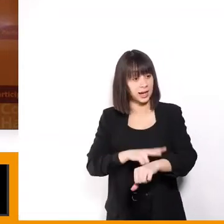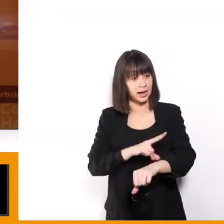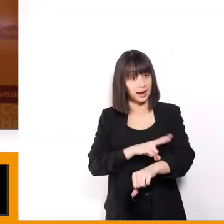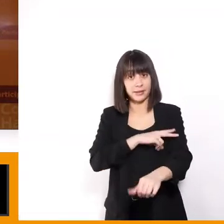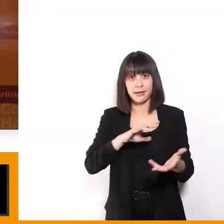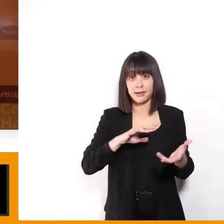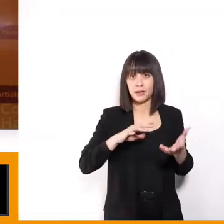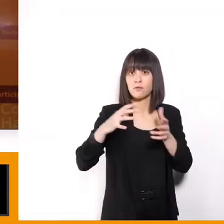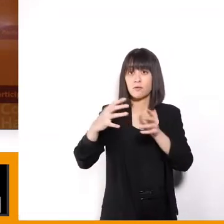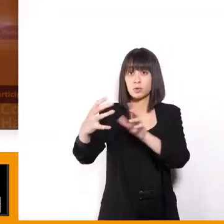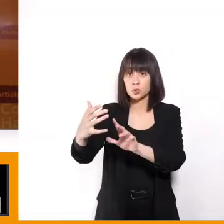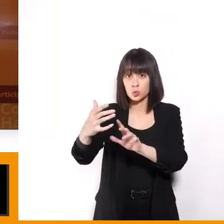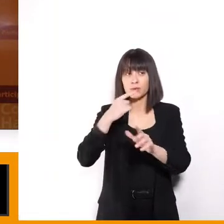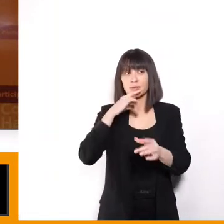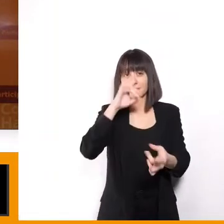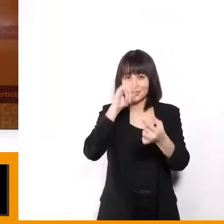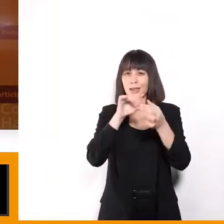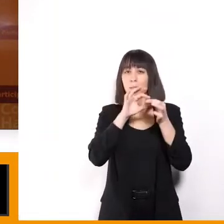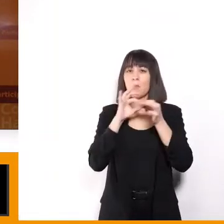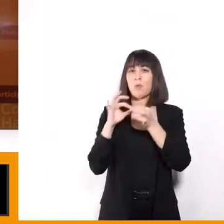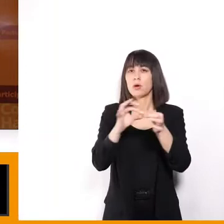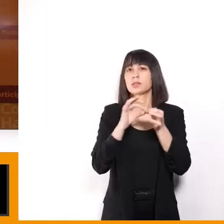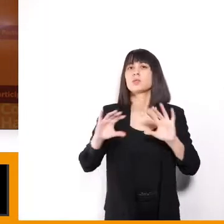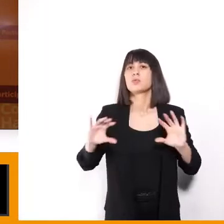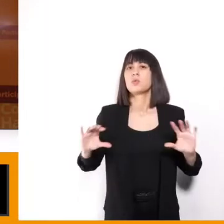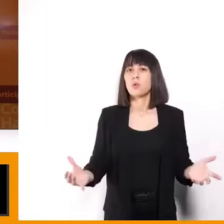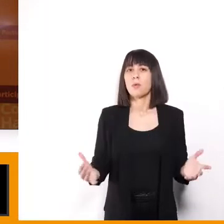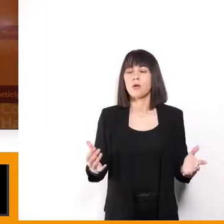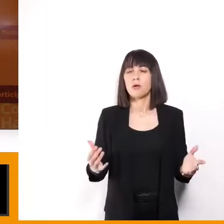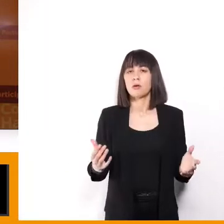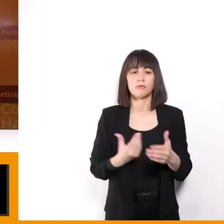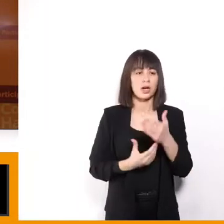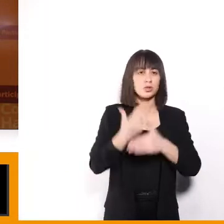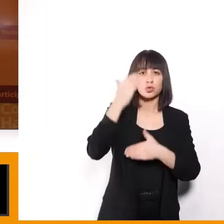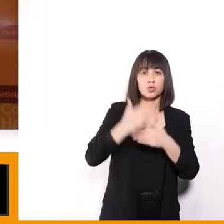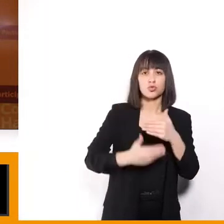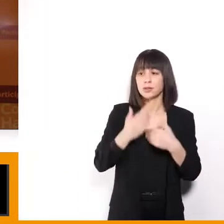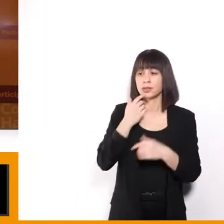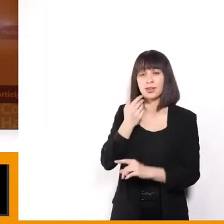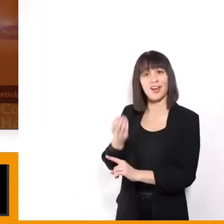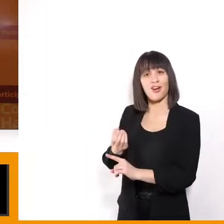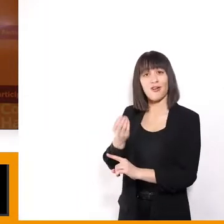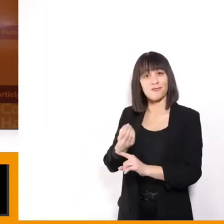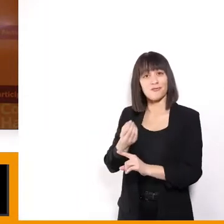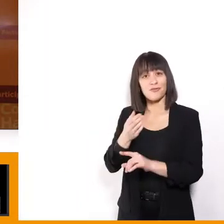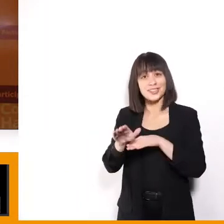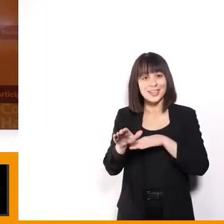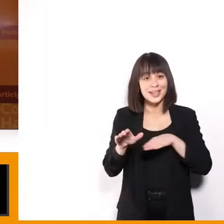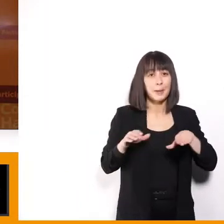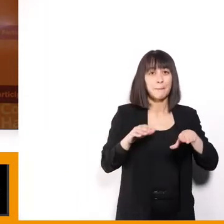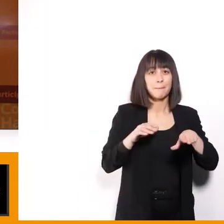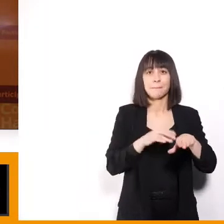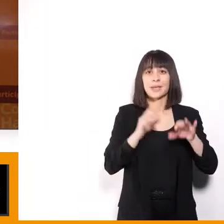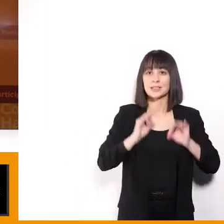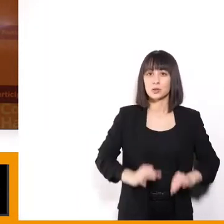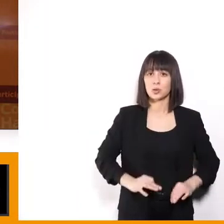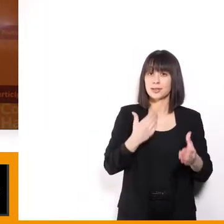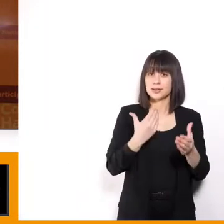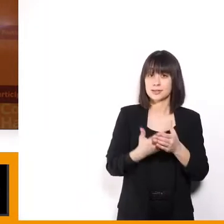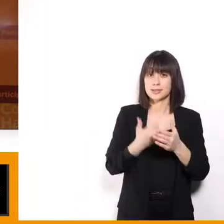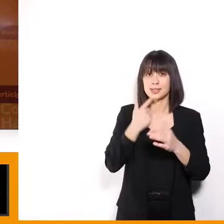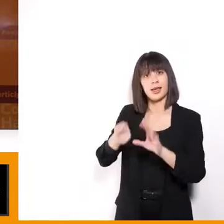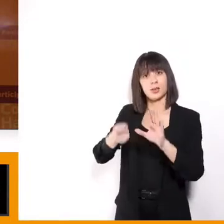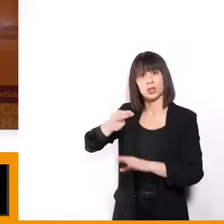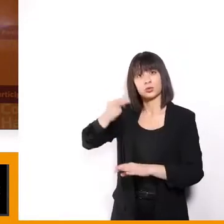de la coordination. Hein, dans une journée, votre enfant, des fois, commence par du périscolaire. Ça, c'est pas l'éducation nationale, ce sont les collectivités. Puis il y a